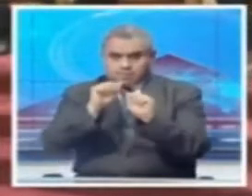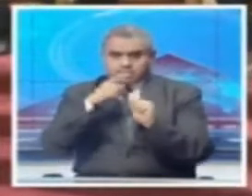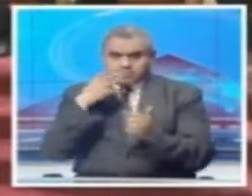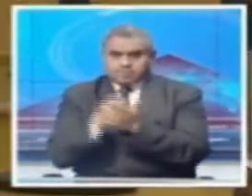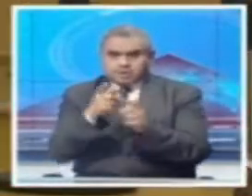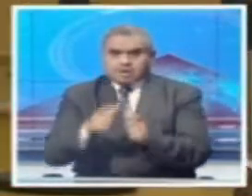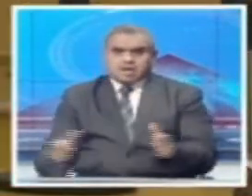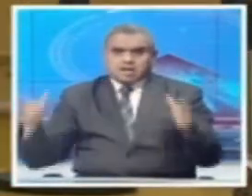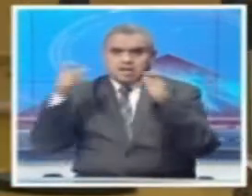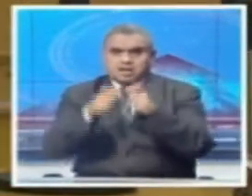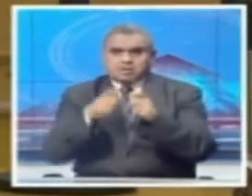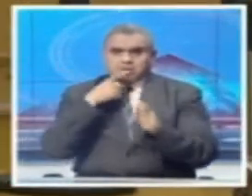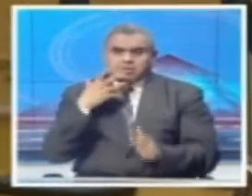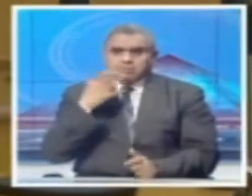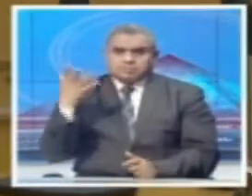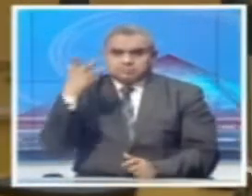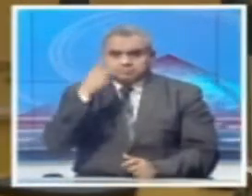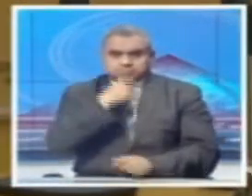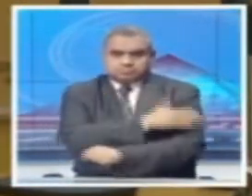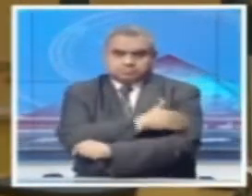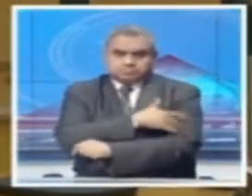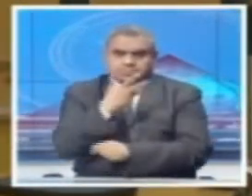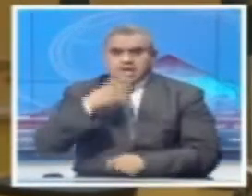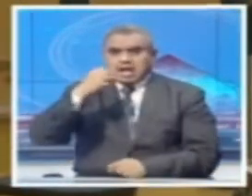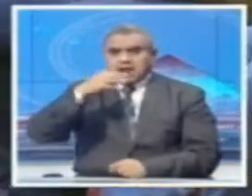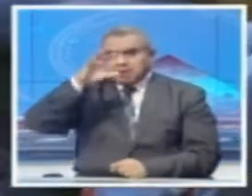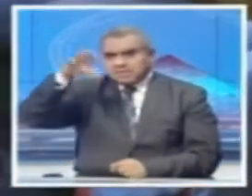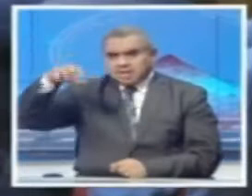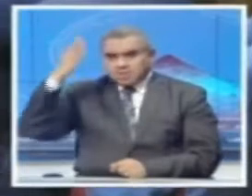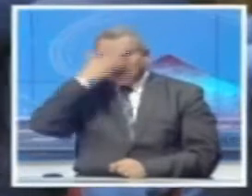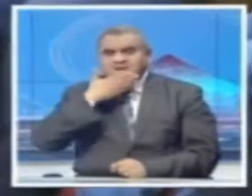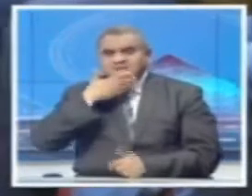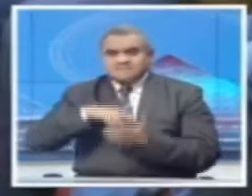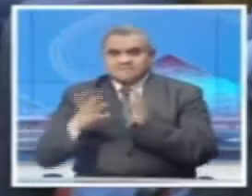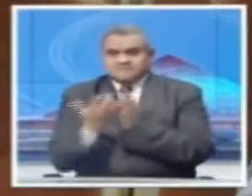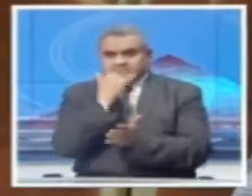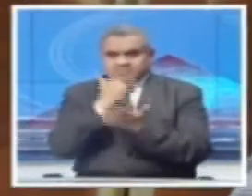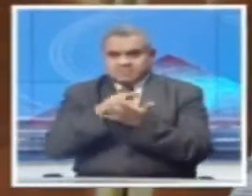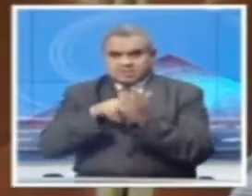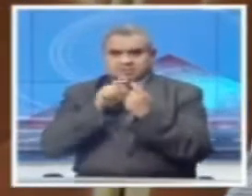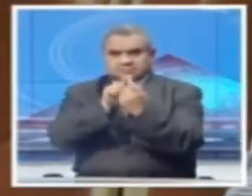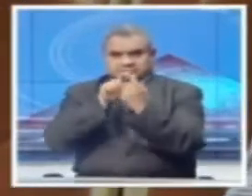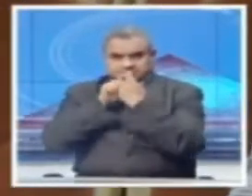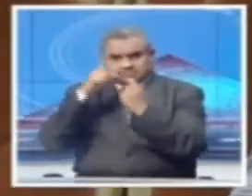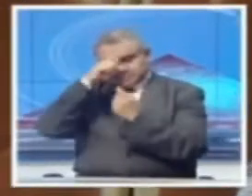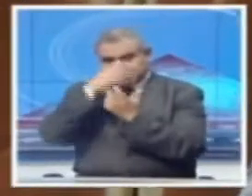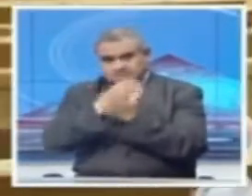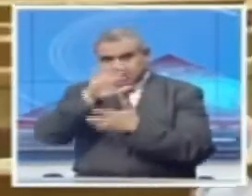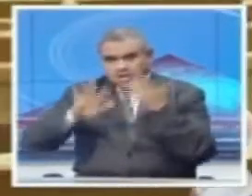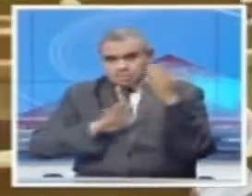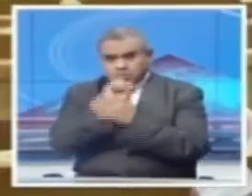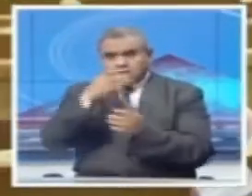الاجتماع الذي قاربت مشاركاته 40 دولة إفريقية لمواجهة أهم التحديات أمام القارة